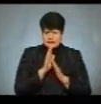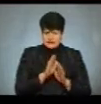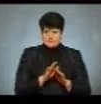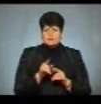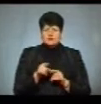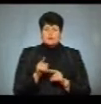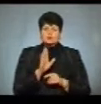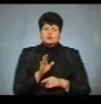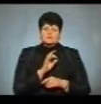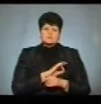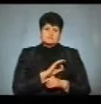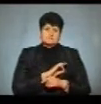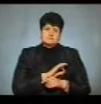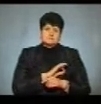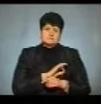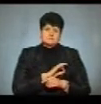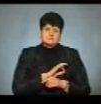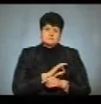буде застосовуватися